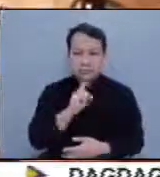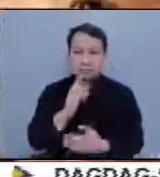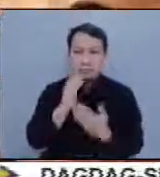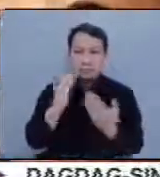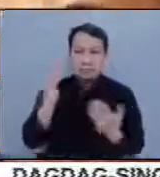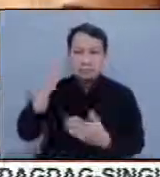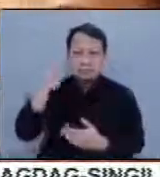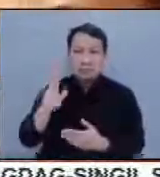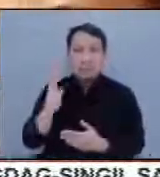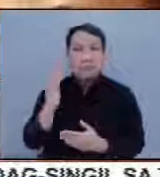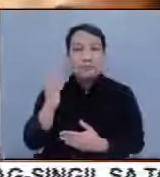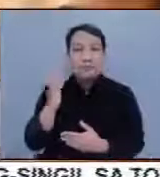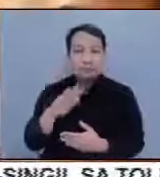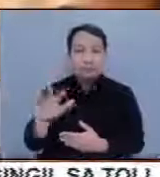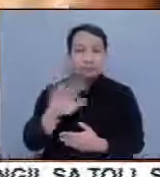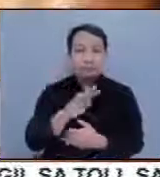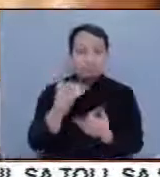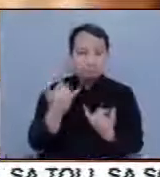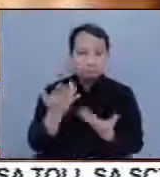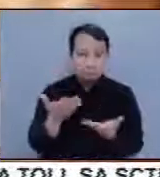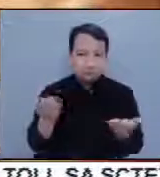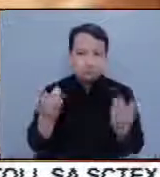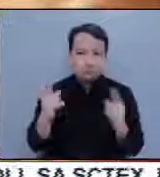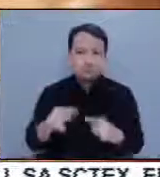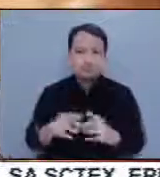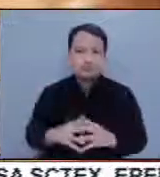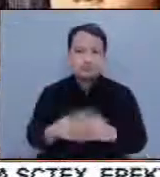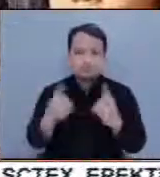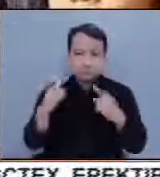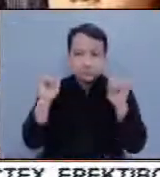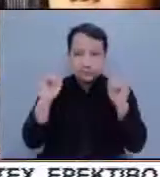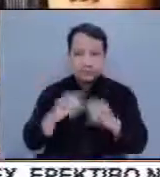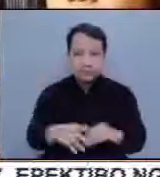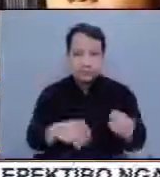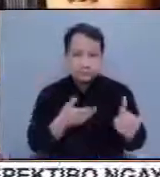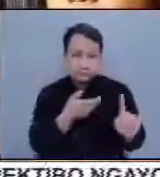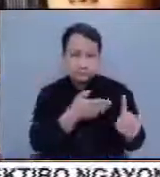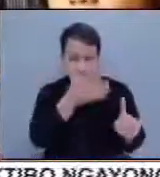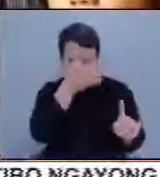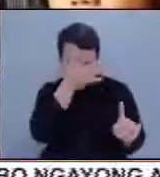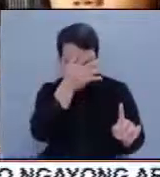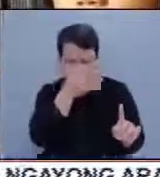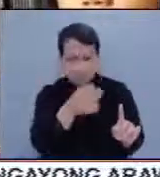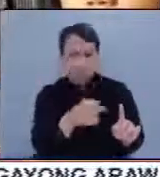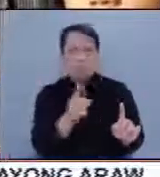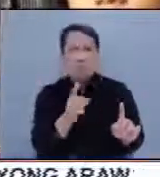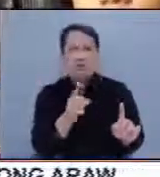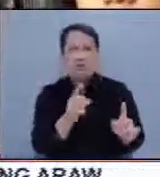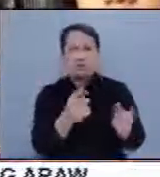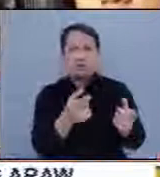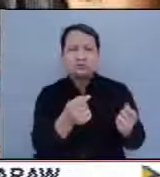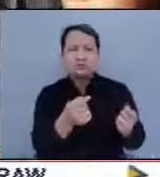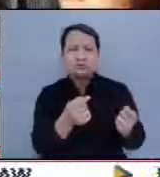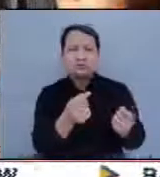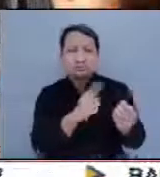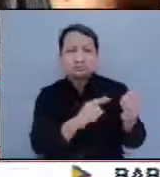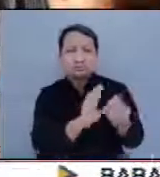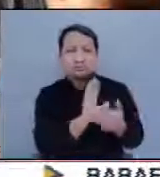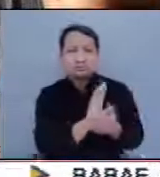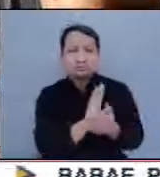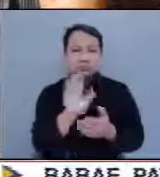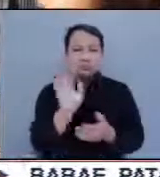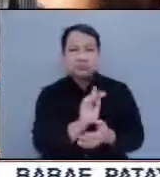dahil ito na po nangyari. Ikaw, tatay, kamusta? Anong masasabi mo? Kung minsan eh, nababash din pala ikaw.